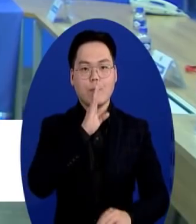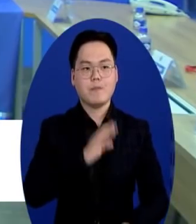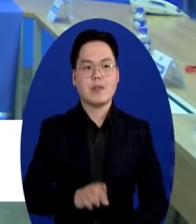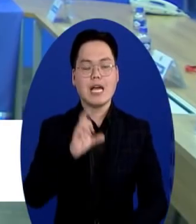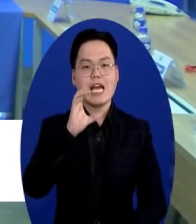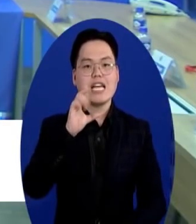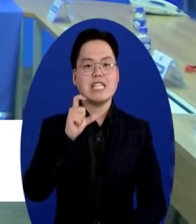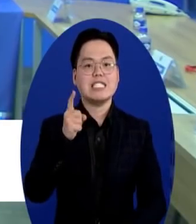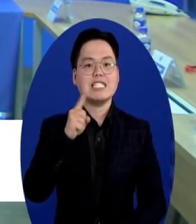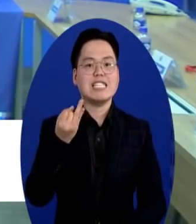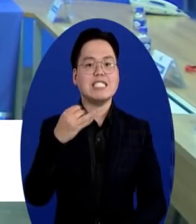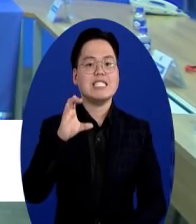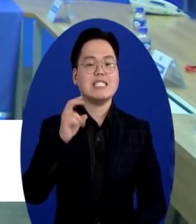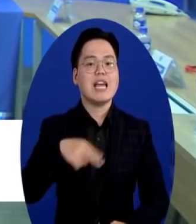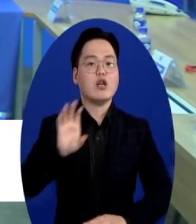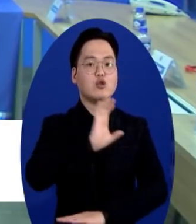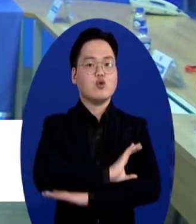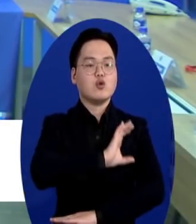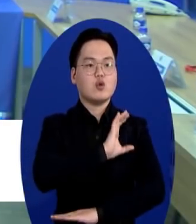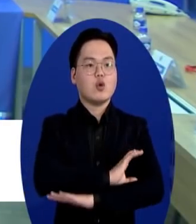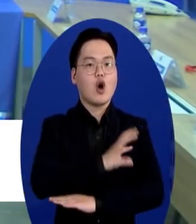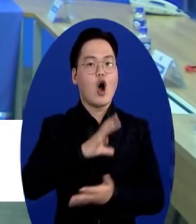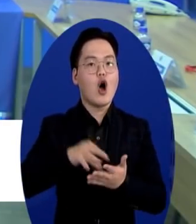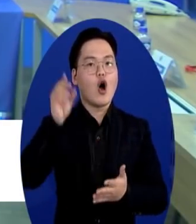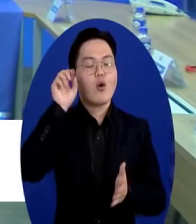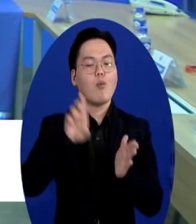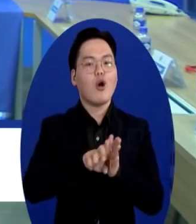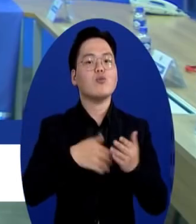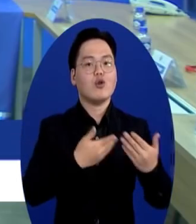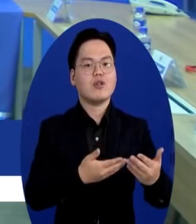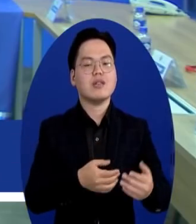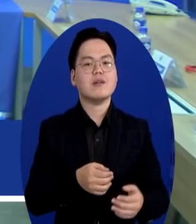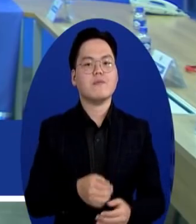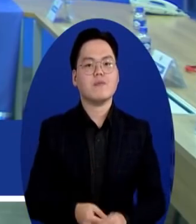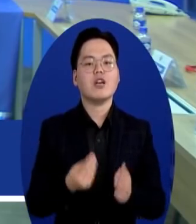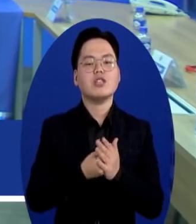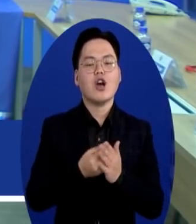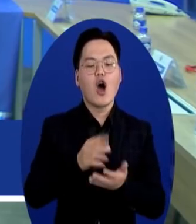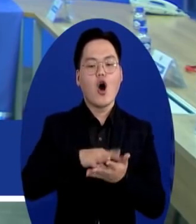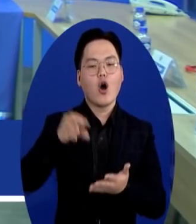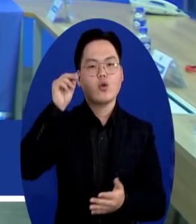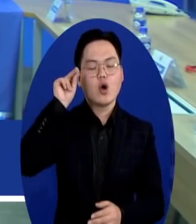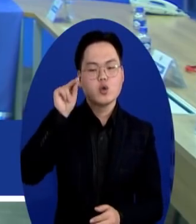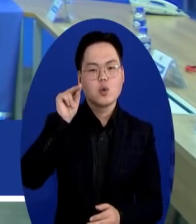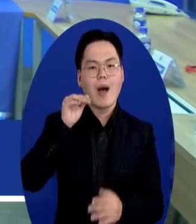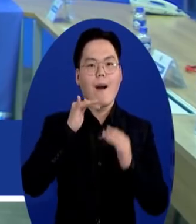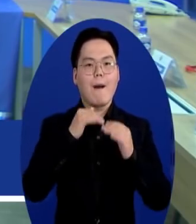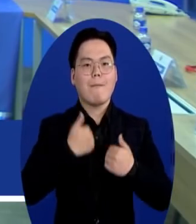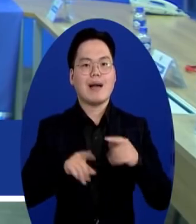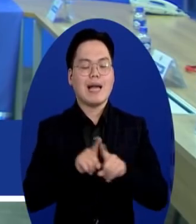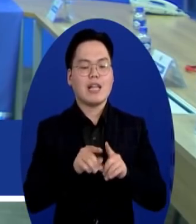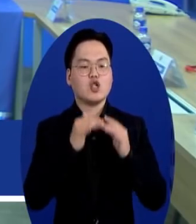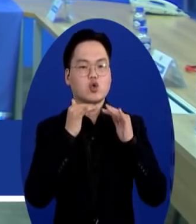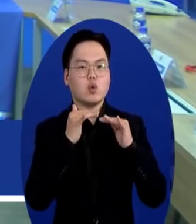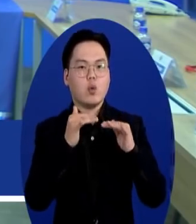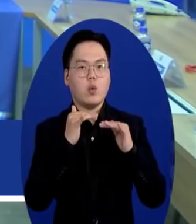Санхүү эдийн засгийн сургуулийн багш оюутнуудад бид нар боломж олгож байгаа. Ялангуяа оюутнууд сурангаа багшлах зөвлөгөө өгөх, тэгээд тодорхой